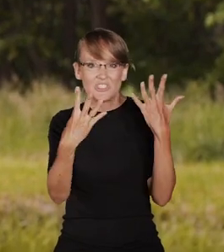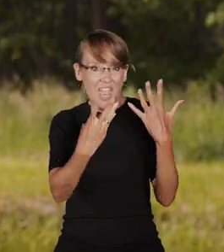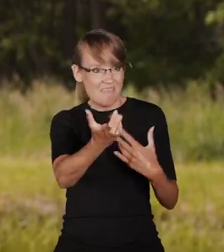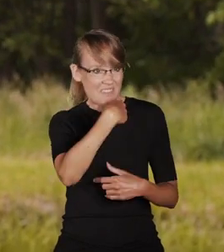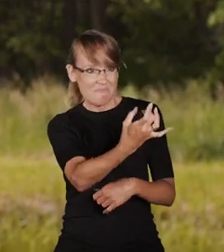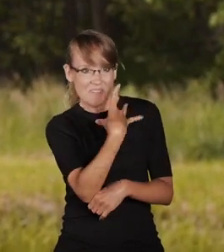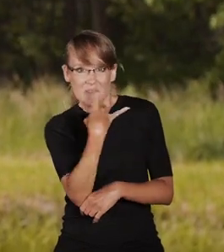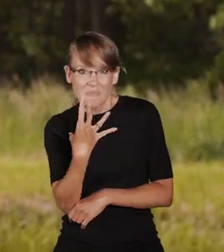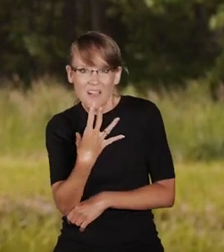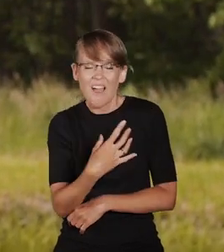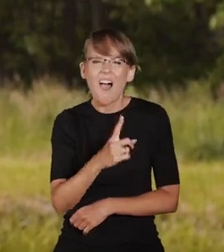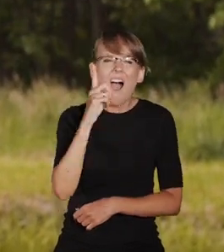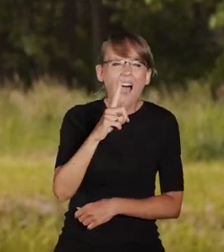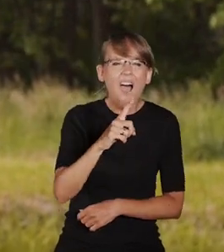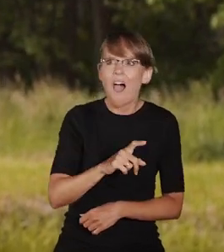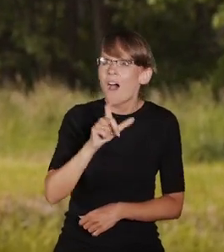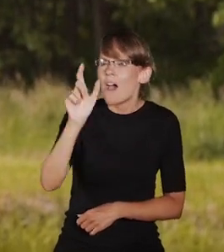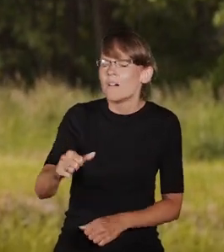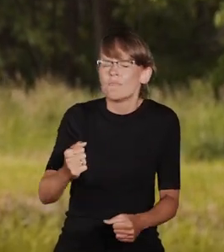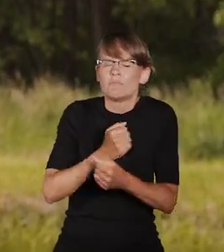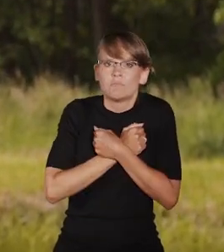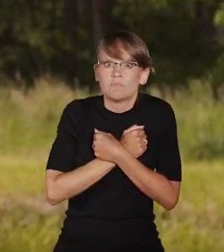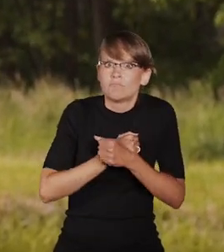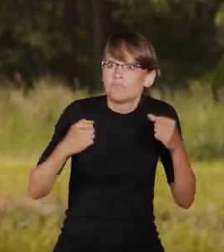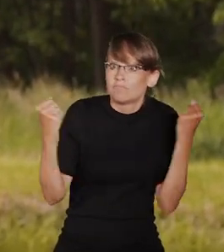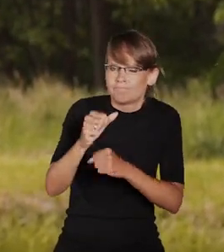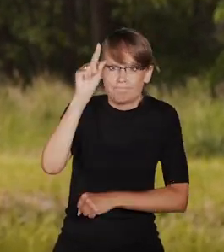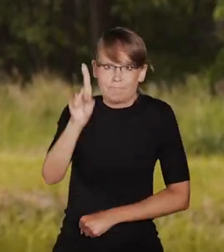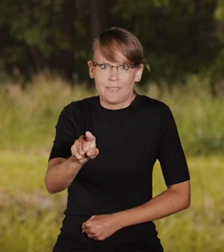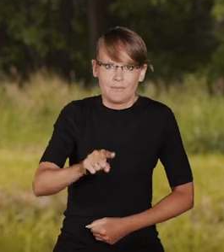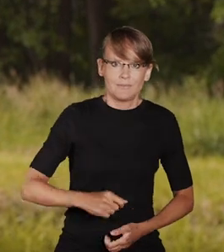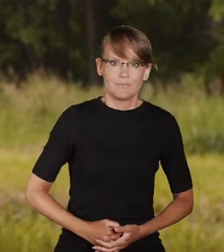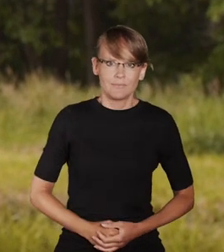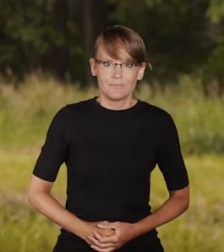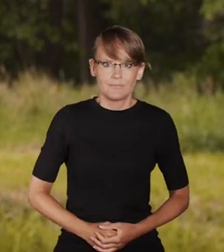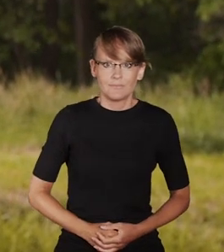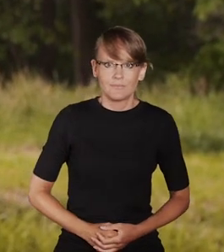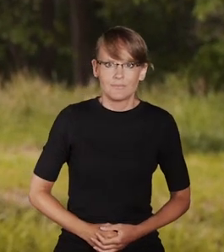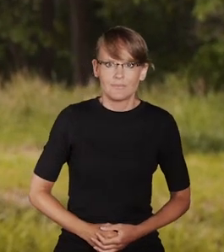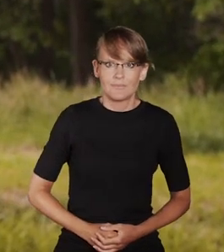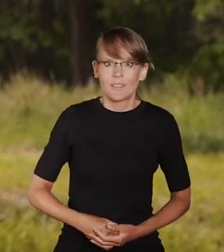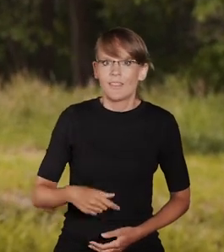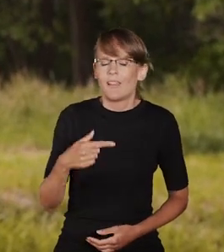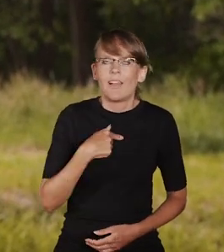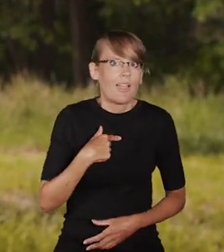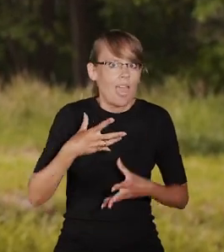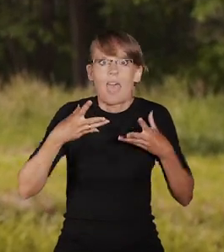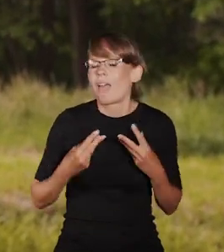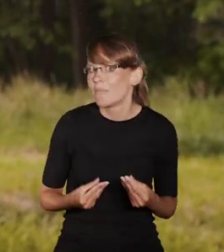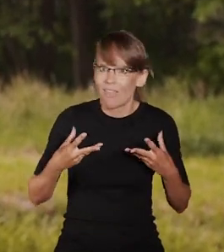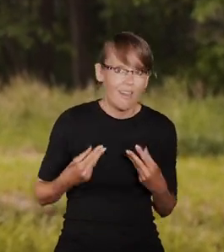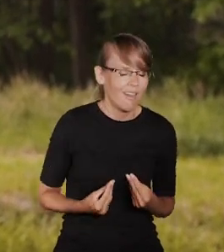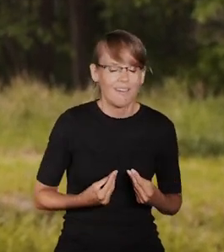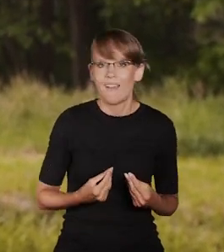Klęczę jak głupi! Wstyd i hańba! Od 5 lat nie byłem zakochany! Ślubowałem